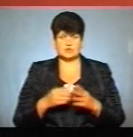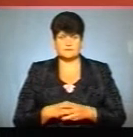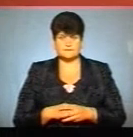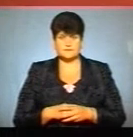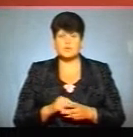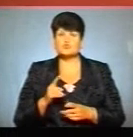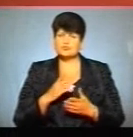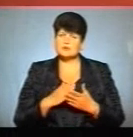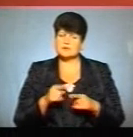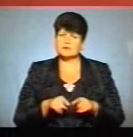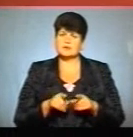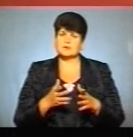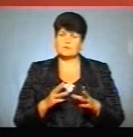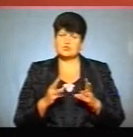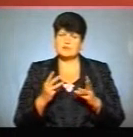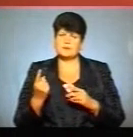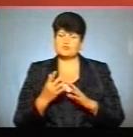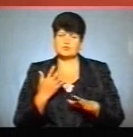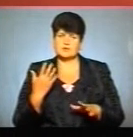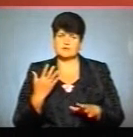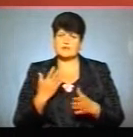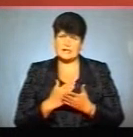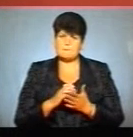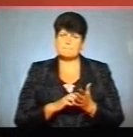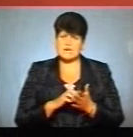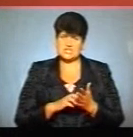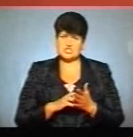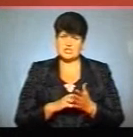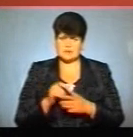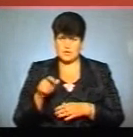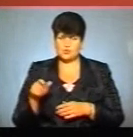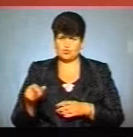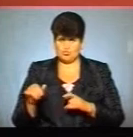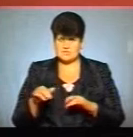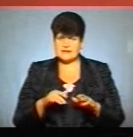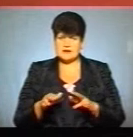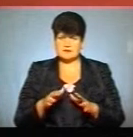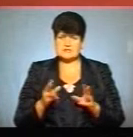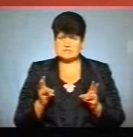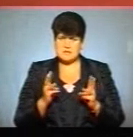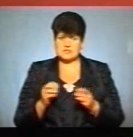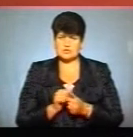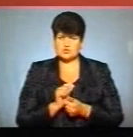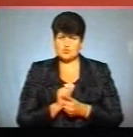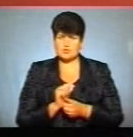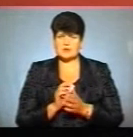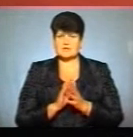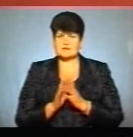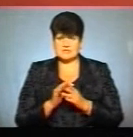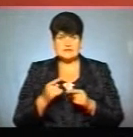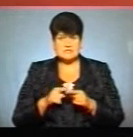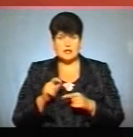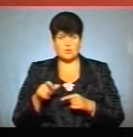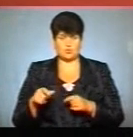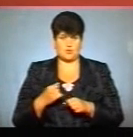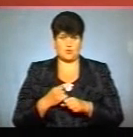Чому стаються такі пожежі в першу чергу? Десь є причина людська діяльність, так? Тобто спалення цього сухостою – це все-таки люди роблять.